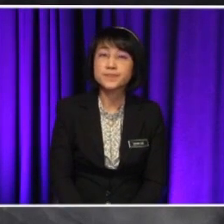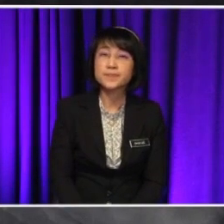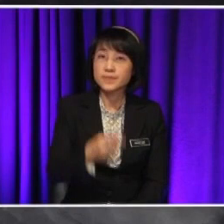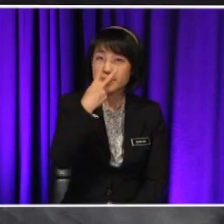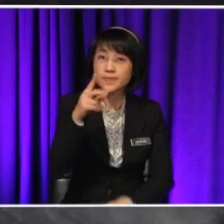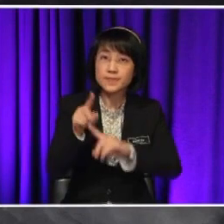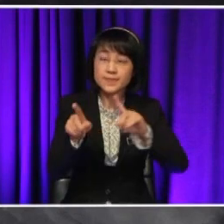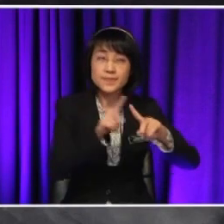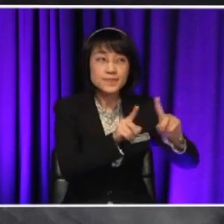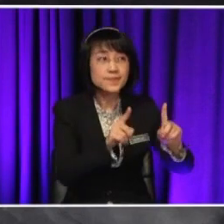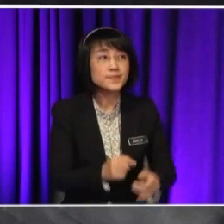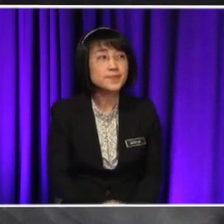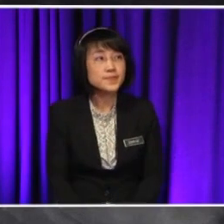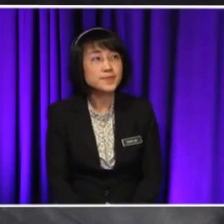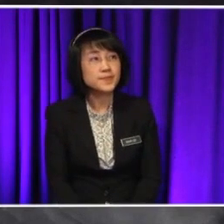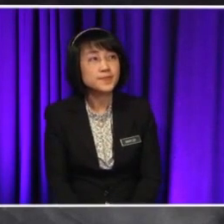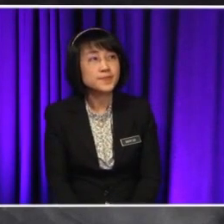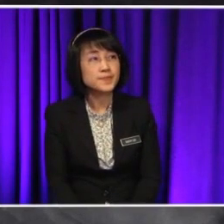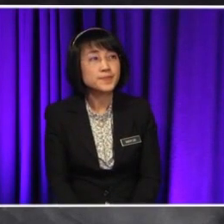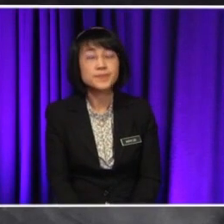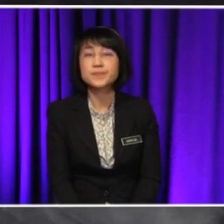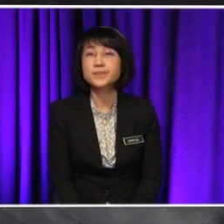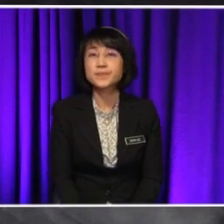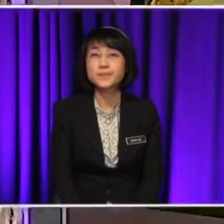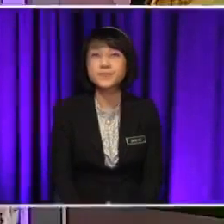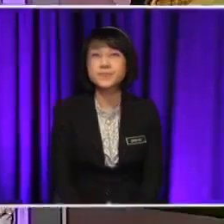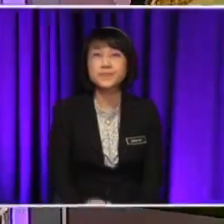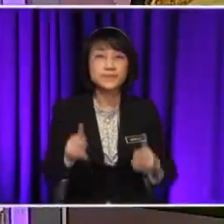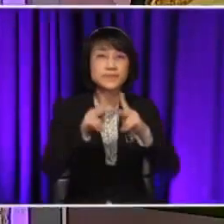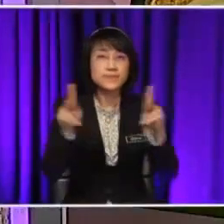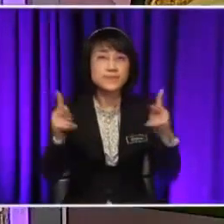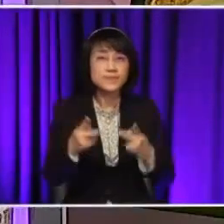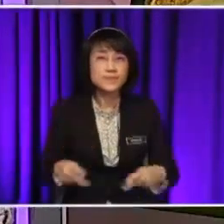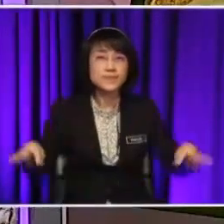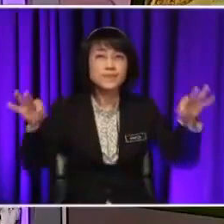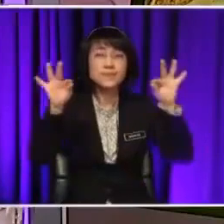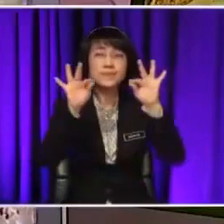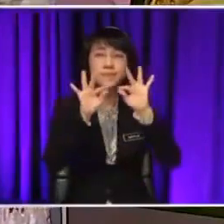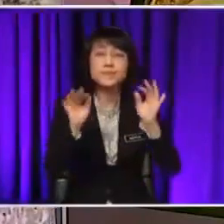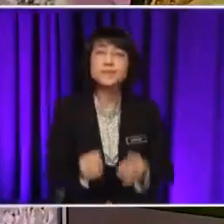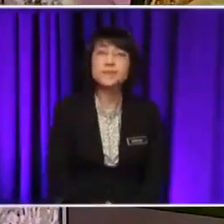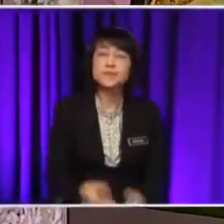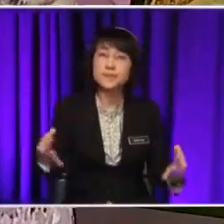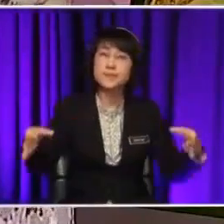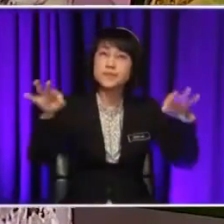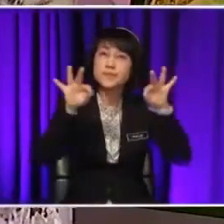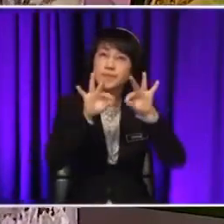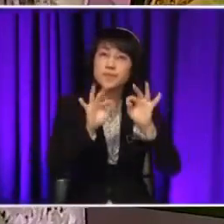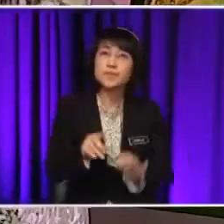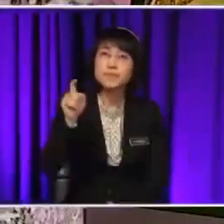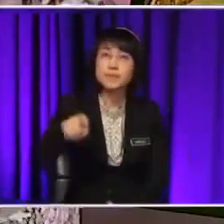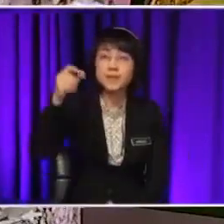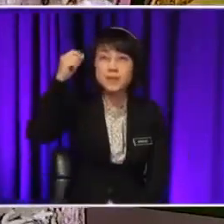perbezaannya. Okey. Ha, dan paling penting, murid di rumah mesti memahami